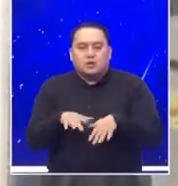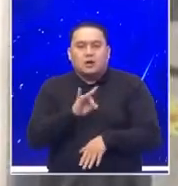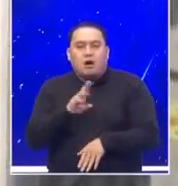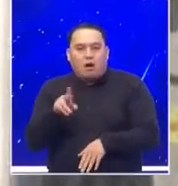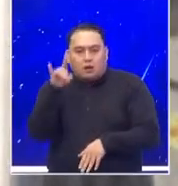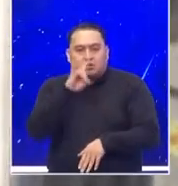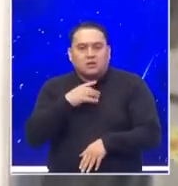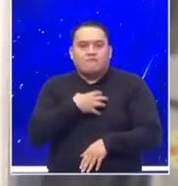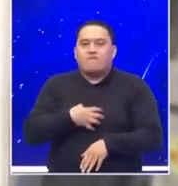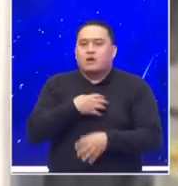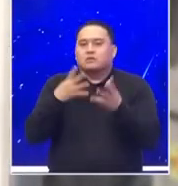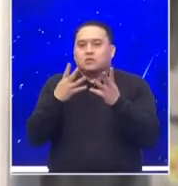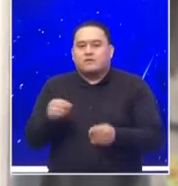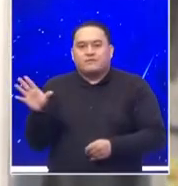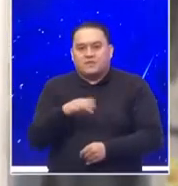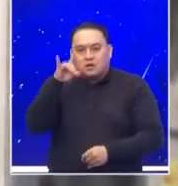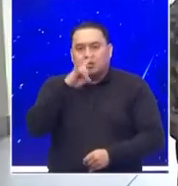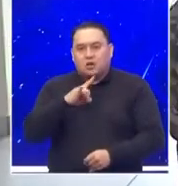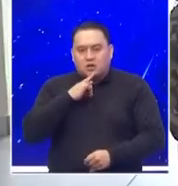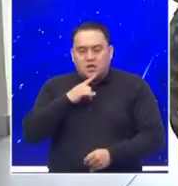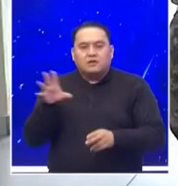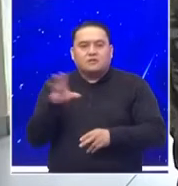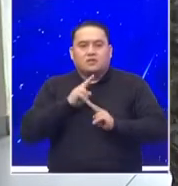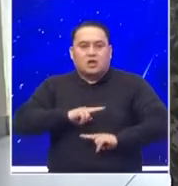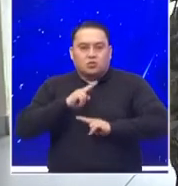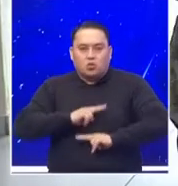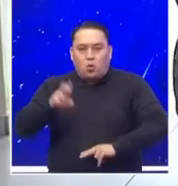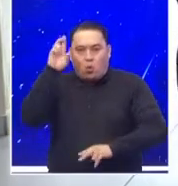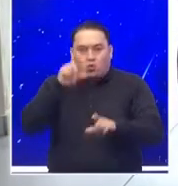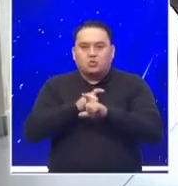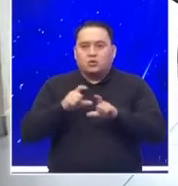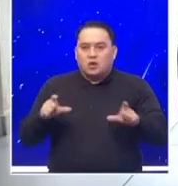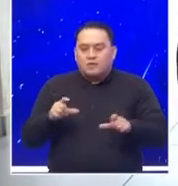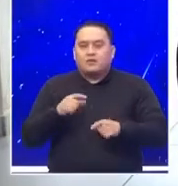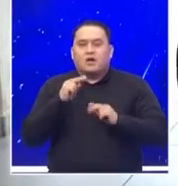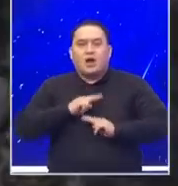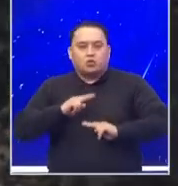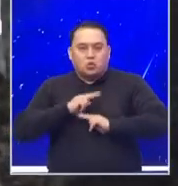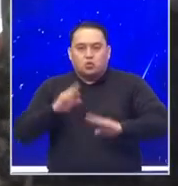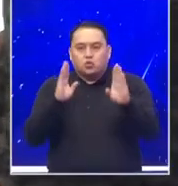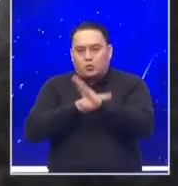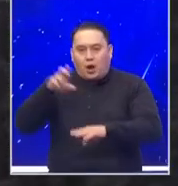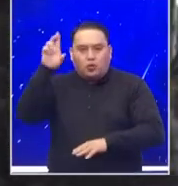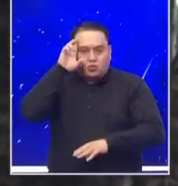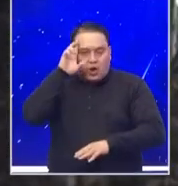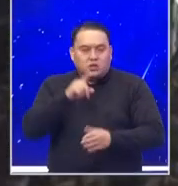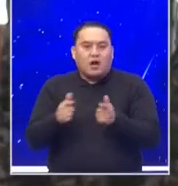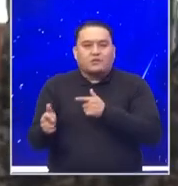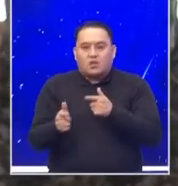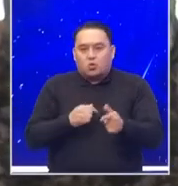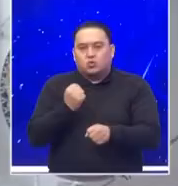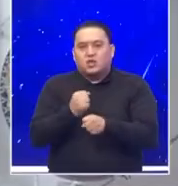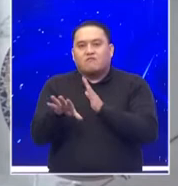значимое событие для всей страны все сотрудники госучреждений и просто неравнодушные к судьбе государства граждане готовится сделать